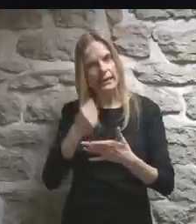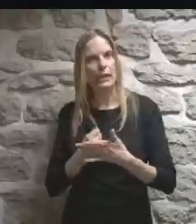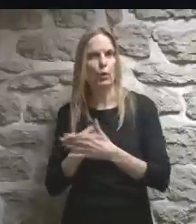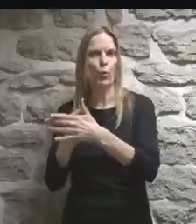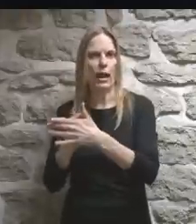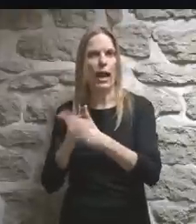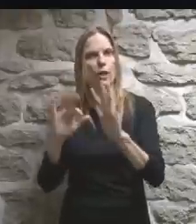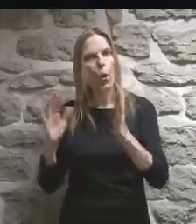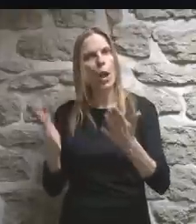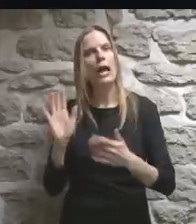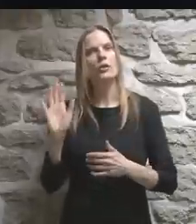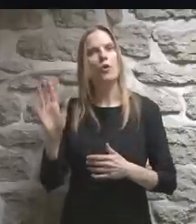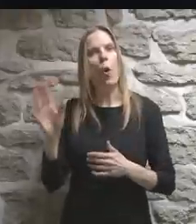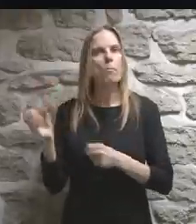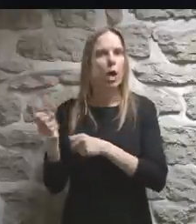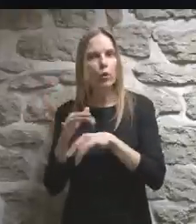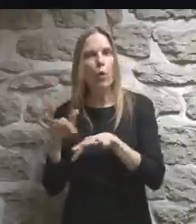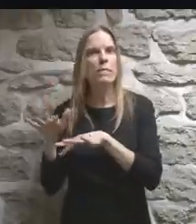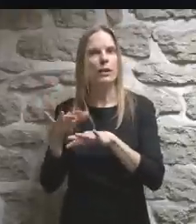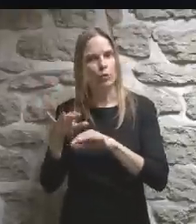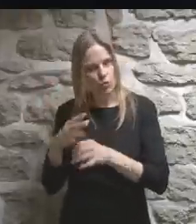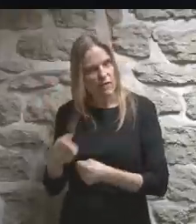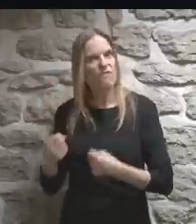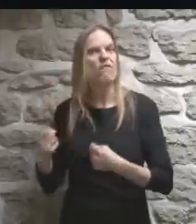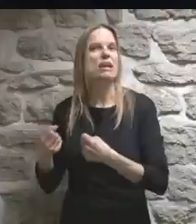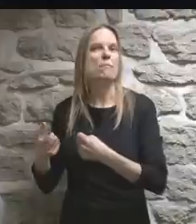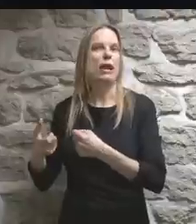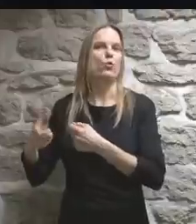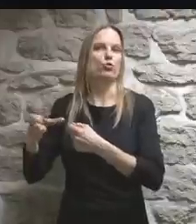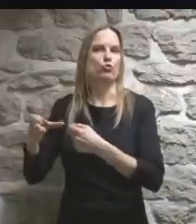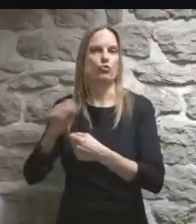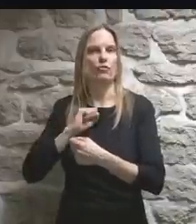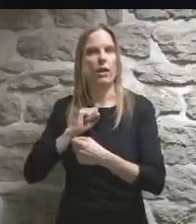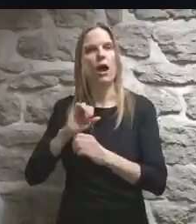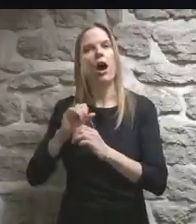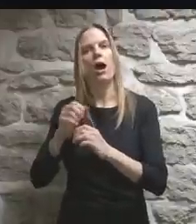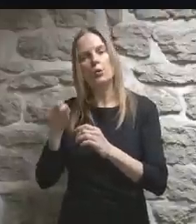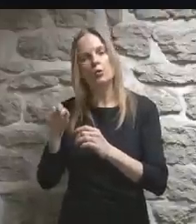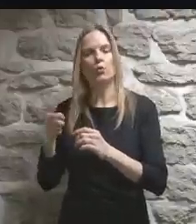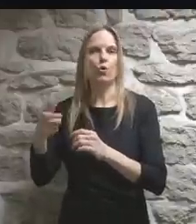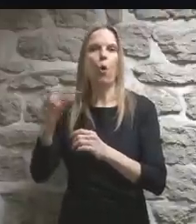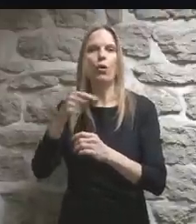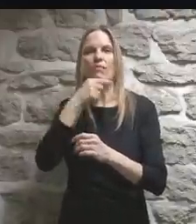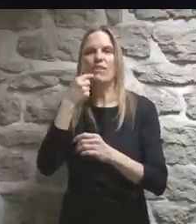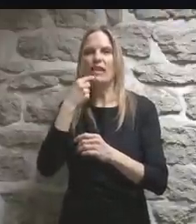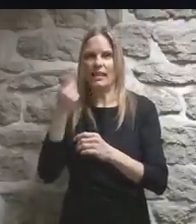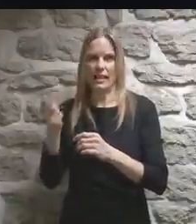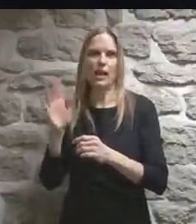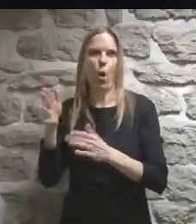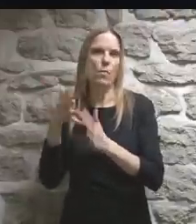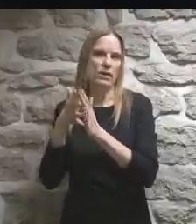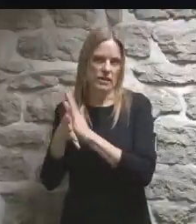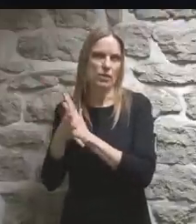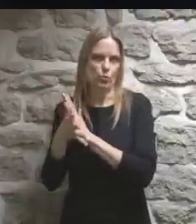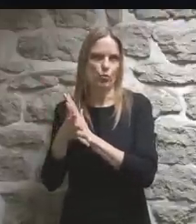oma toimetuste võimekust just nimelt venekeelse sisu tootmise osas erinevates žanrites.